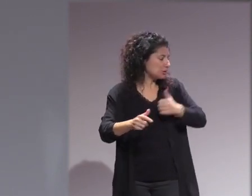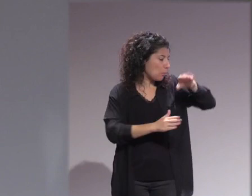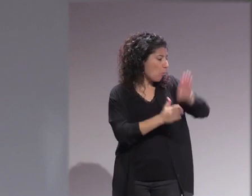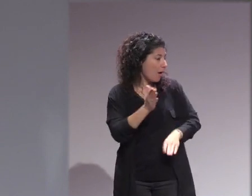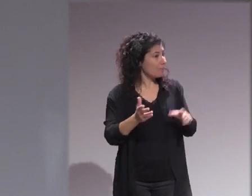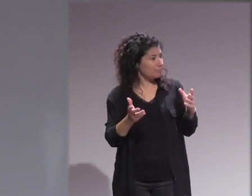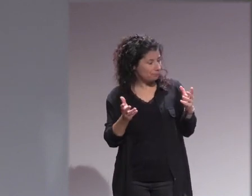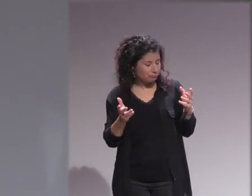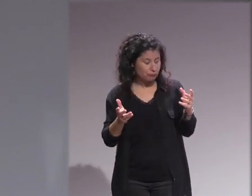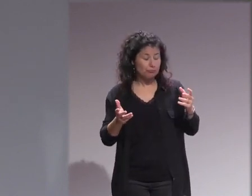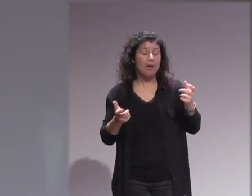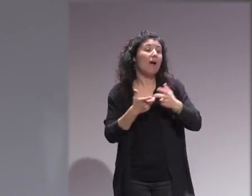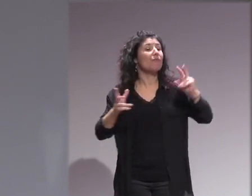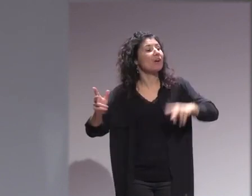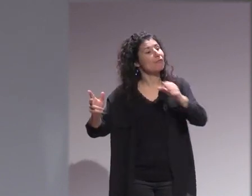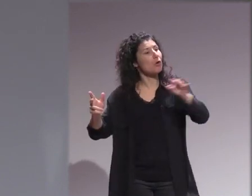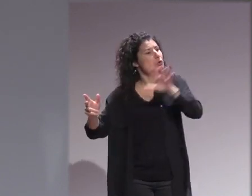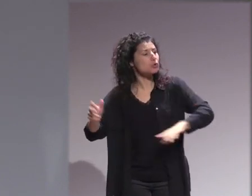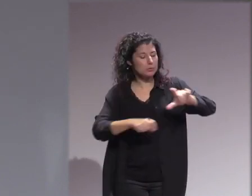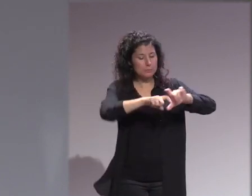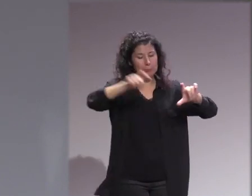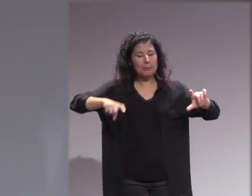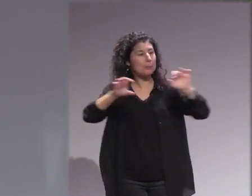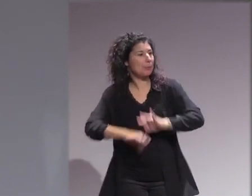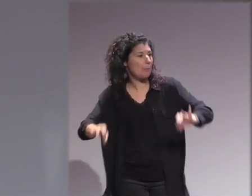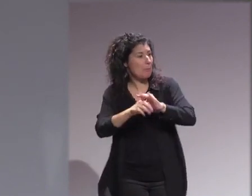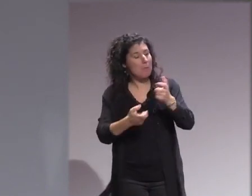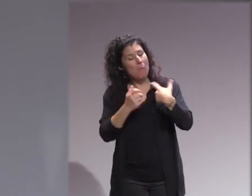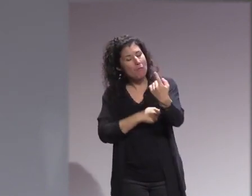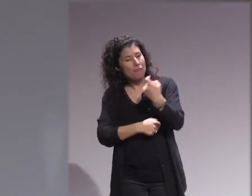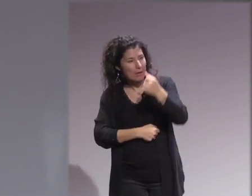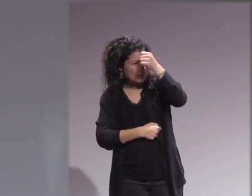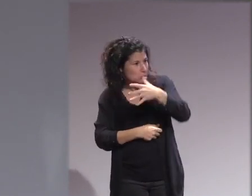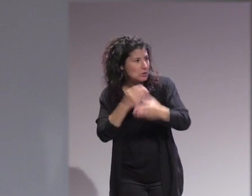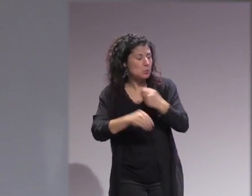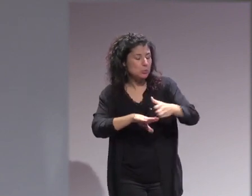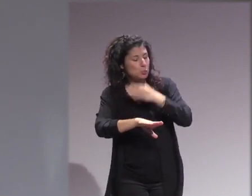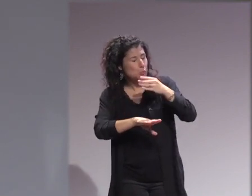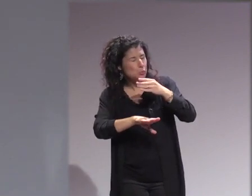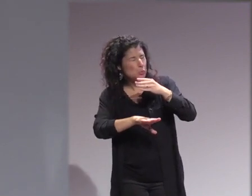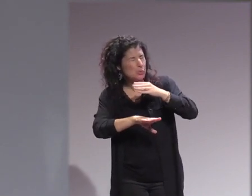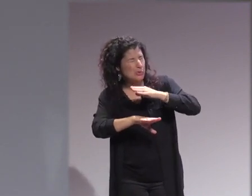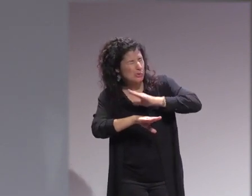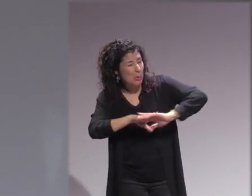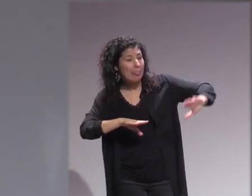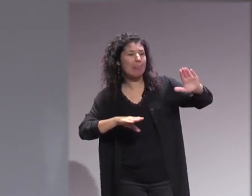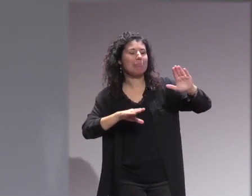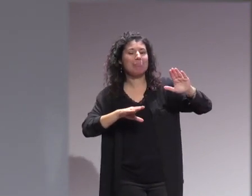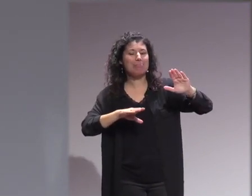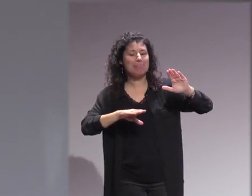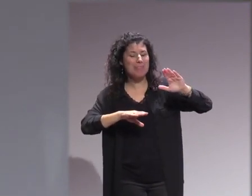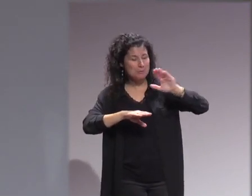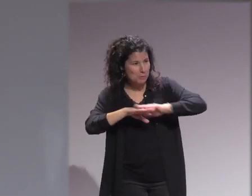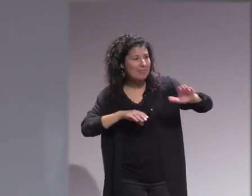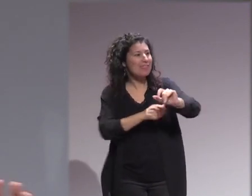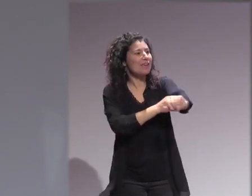des statistiques qu'on n'a pas pour la France, mais qui existent aux États-Unis, en Suède, et où sur des fratries données, sur des études longitudinales, où on étudie